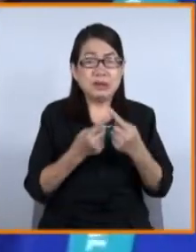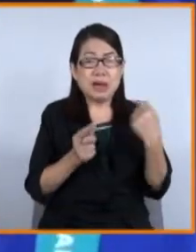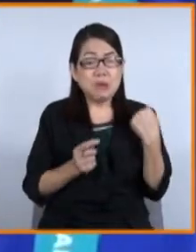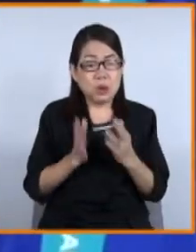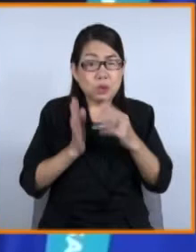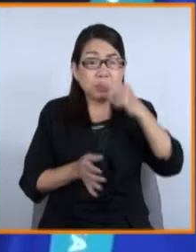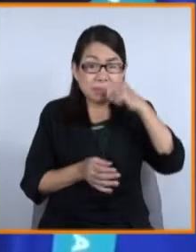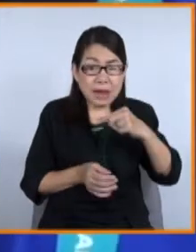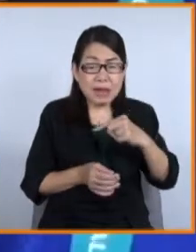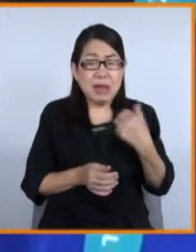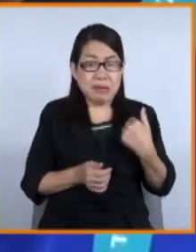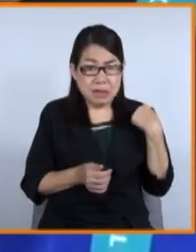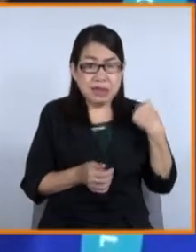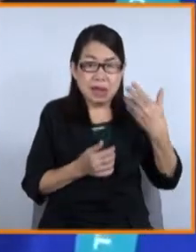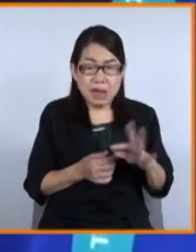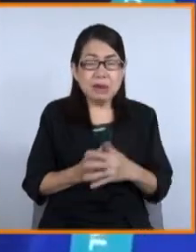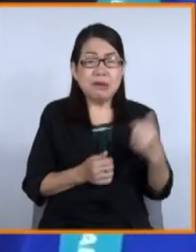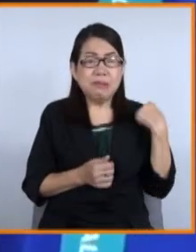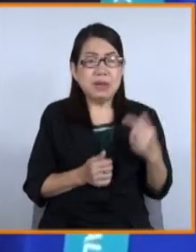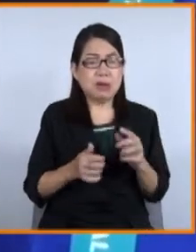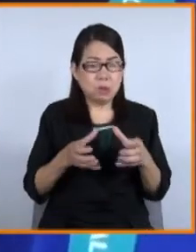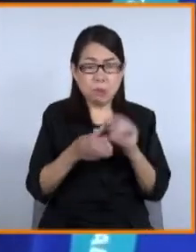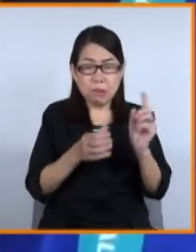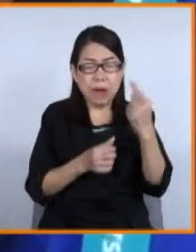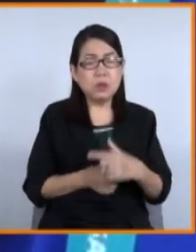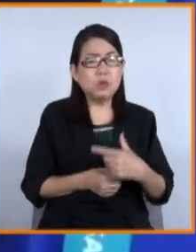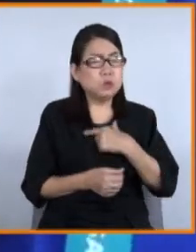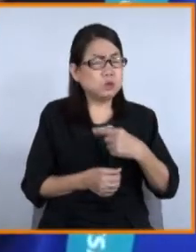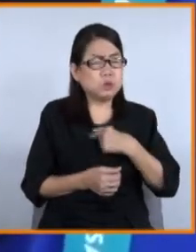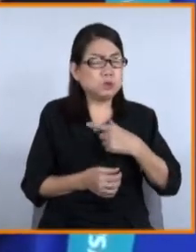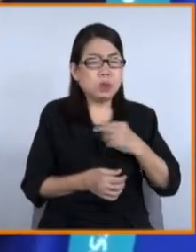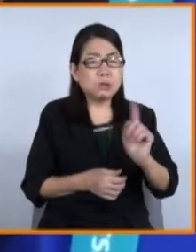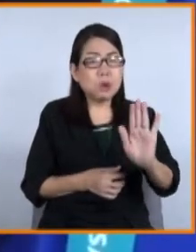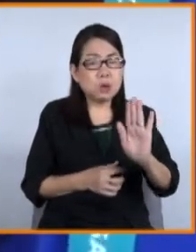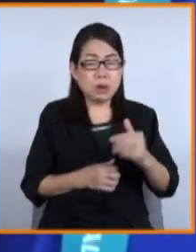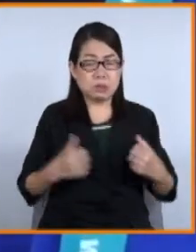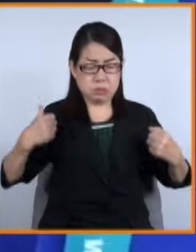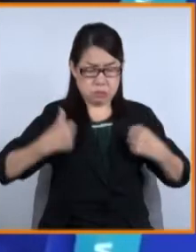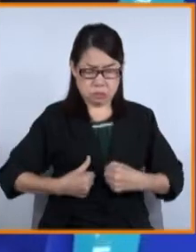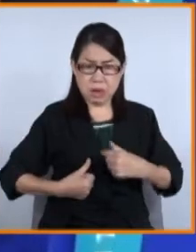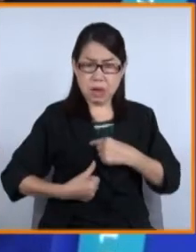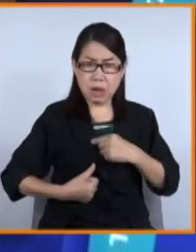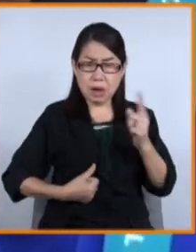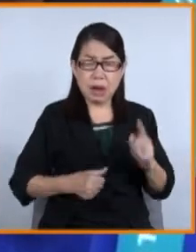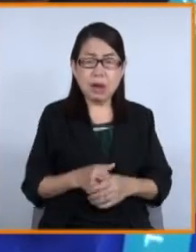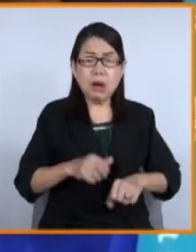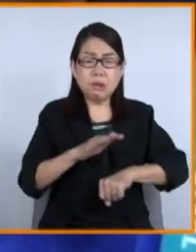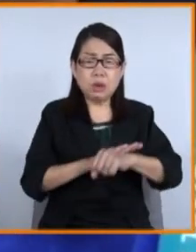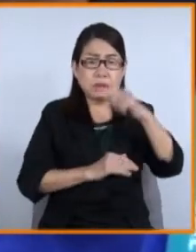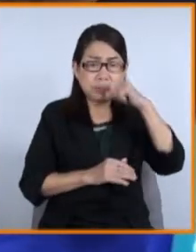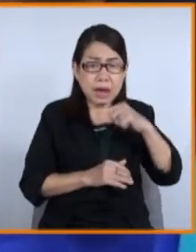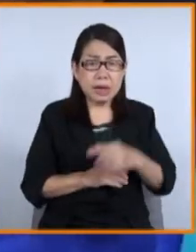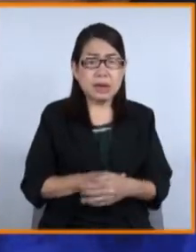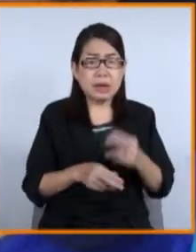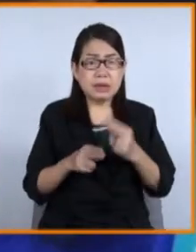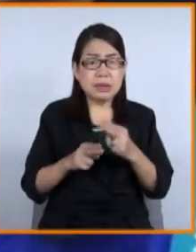ยนะครับที่มาเชียร์ที่สนามแห่งนี้ครับก็มีอีกหนึ่งกลุ่มซึ่งเป็นแฟนบอลท้องถิ่นนะครับแต่เขาสวมชุดทีมสโมสรฟุตบอลทีมไทยคือทีมบางกอกกลาส FC